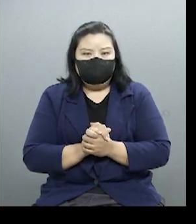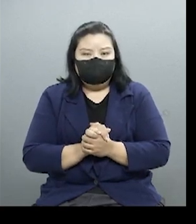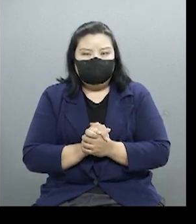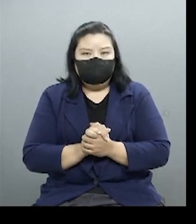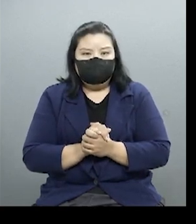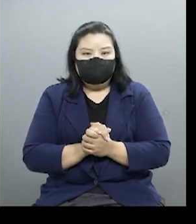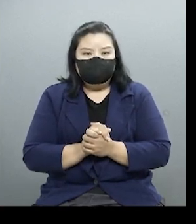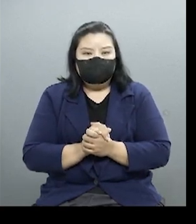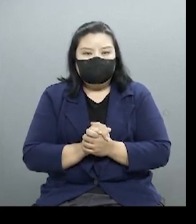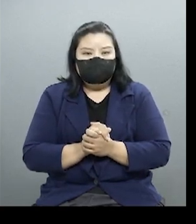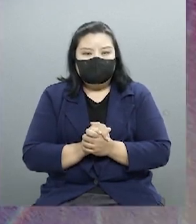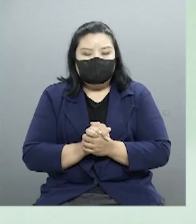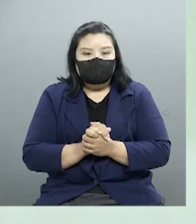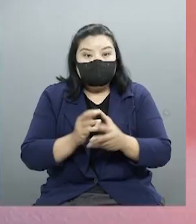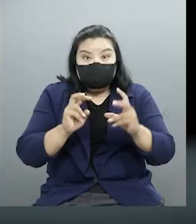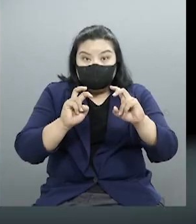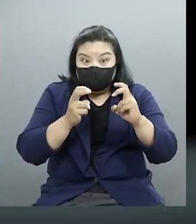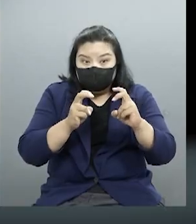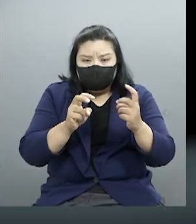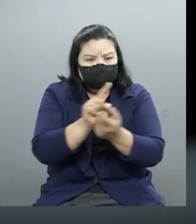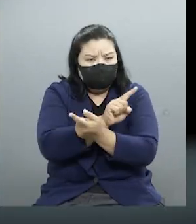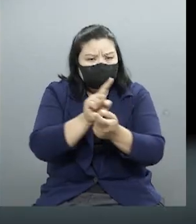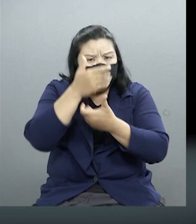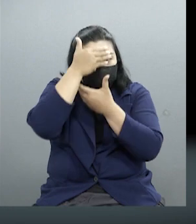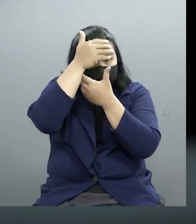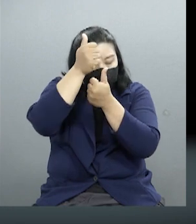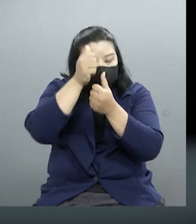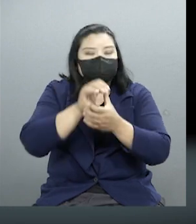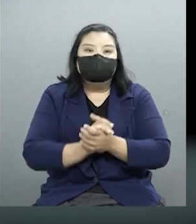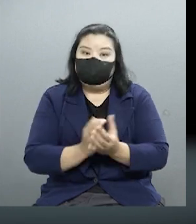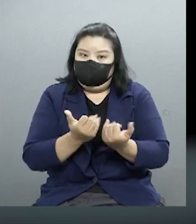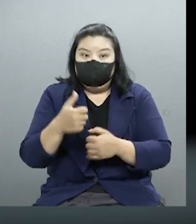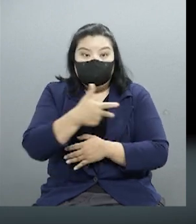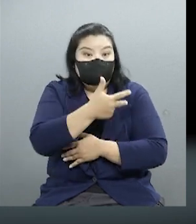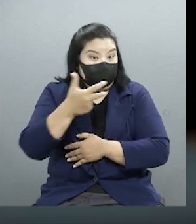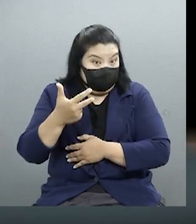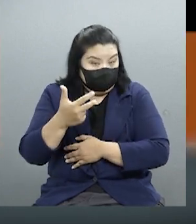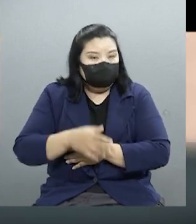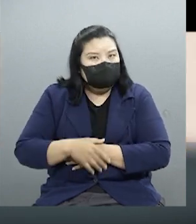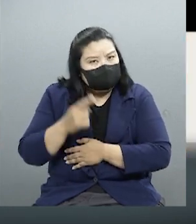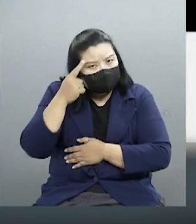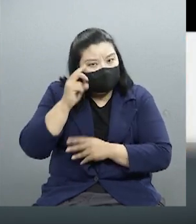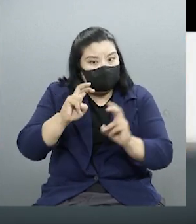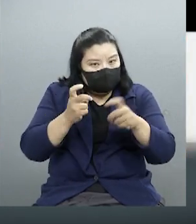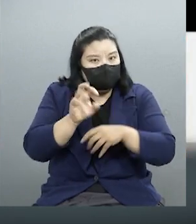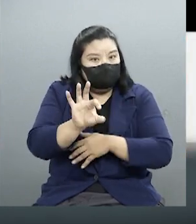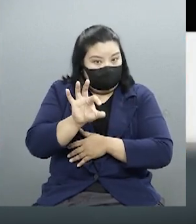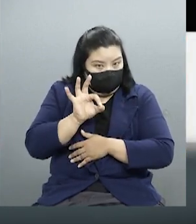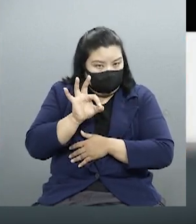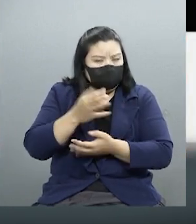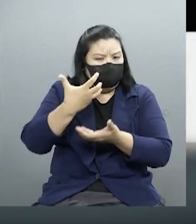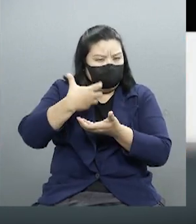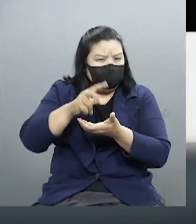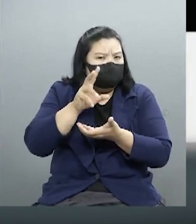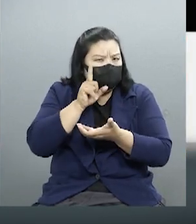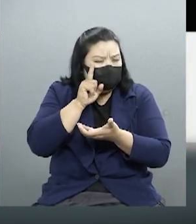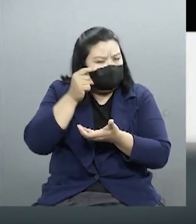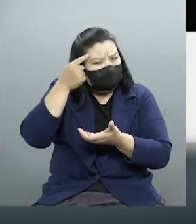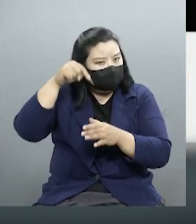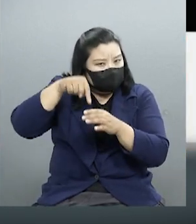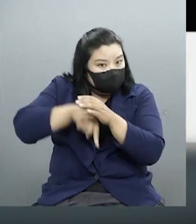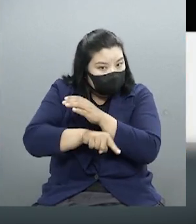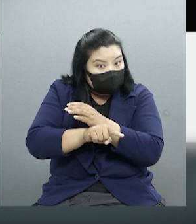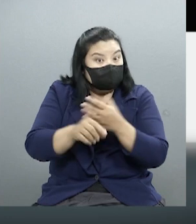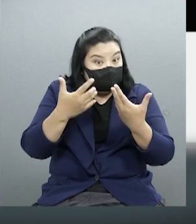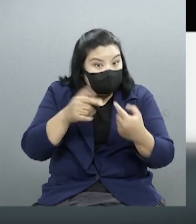กลายมาเป็น Sex Creator จากประเด็นที่ถกเถียงกันทีมข่าวไทย PBS จึงหยิบเรื่องนี้มานำเสนอในรูปแบบข่าวเชิง